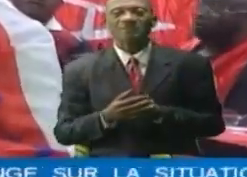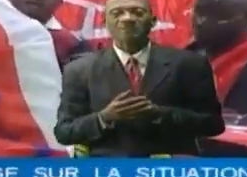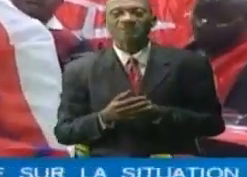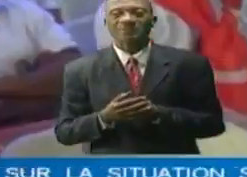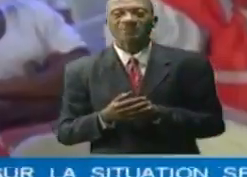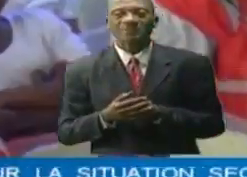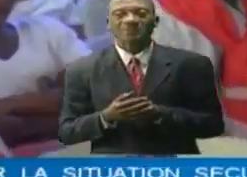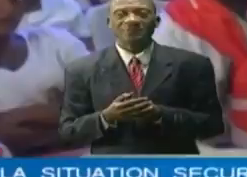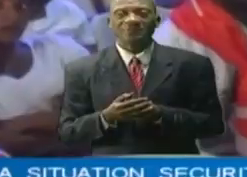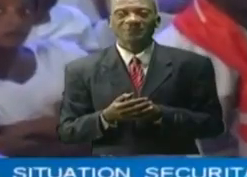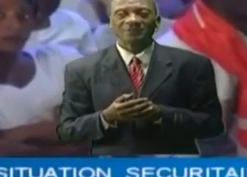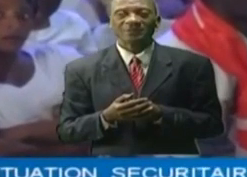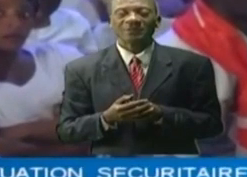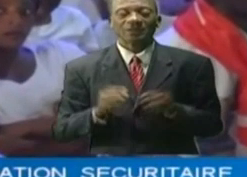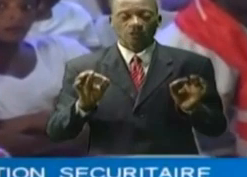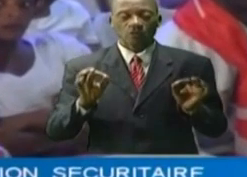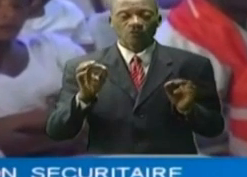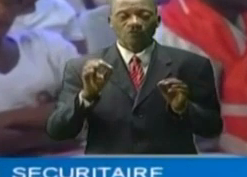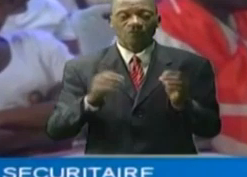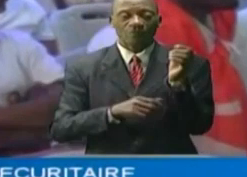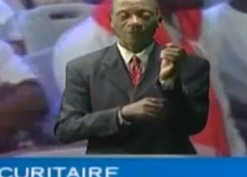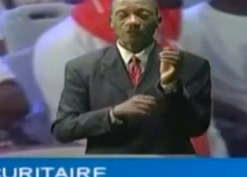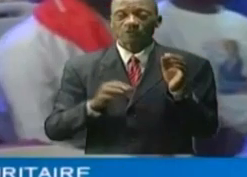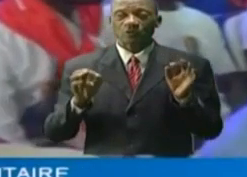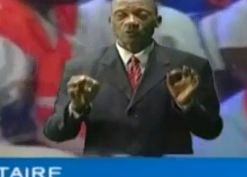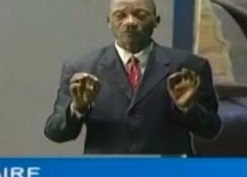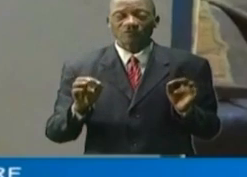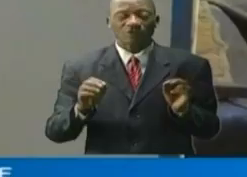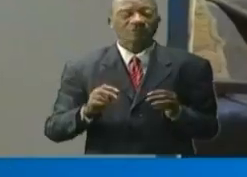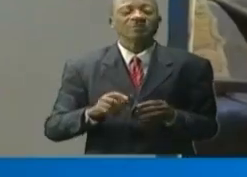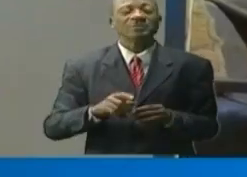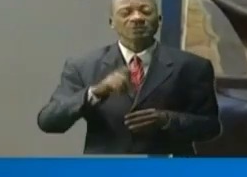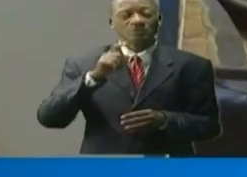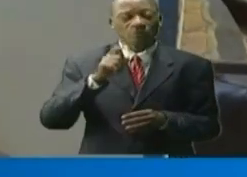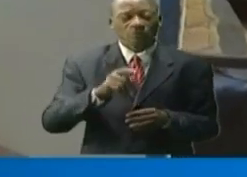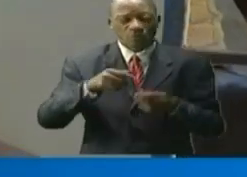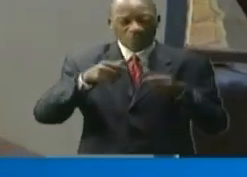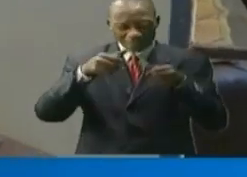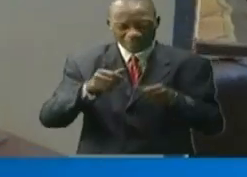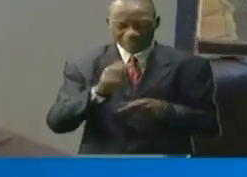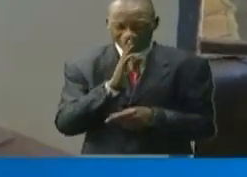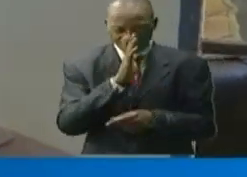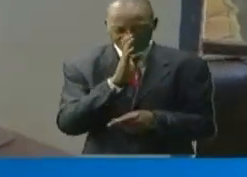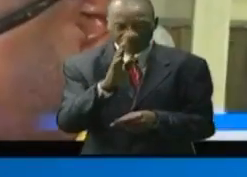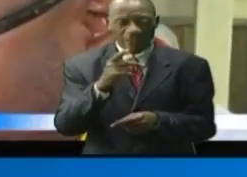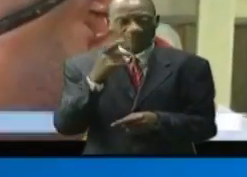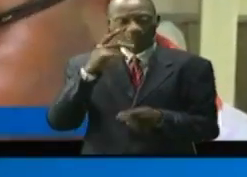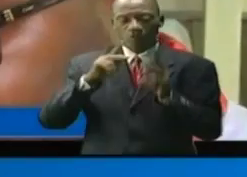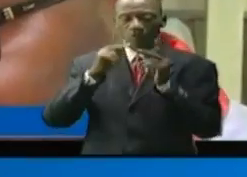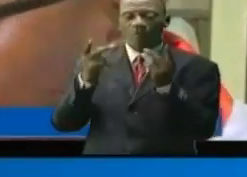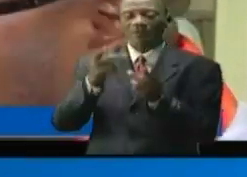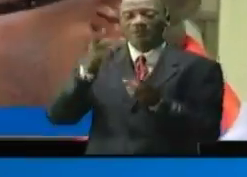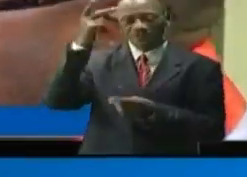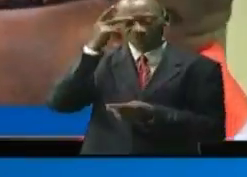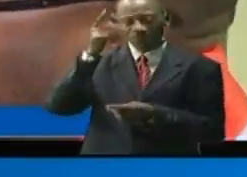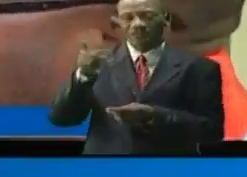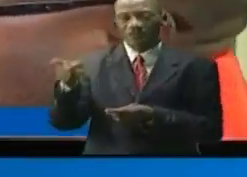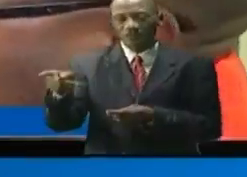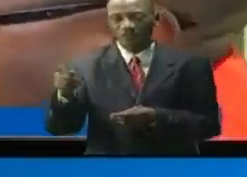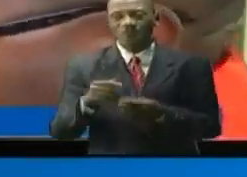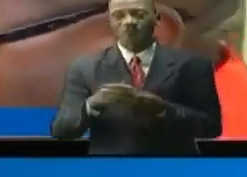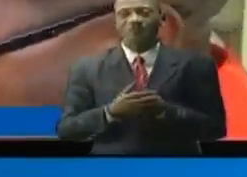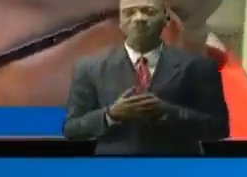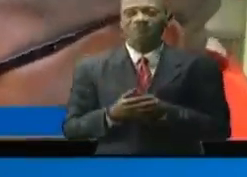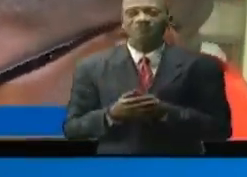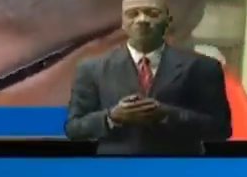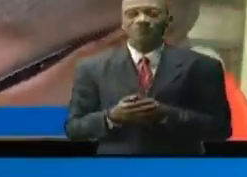textes, d'où les nouveaux adhérents doivent rester loyaux et fidèles au parti. Les gens ont toujours adhéré à l'FDC parce que nous avons